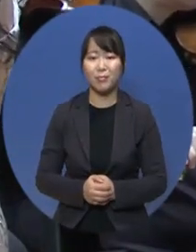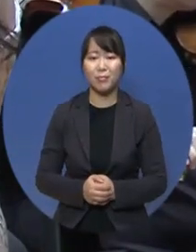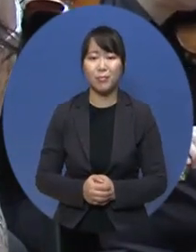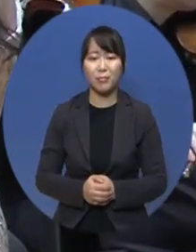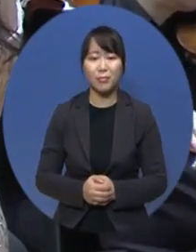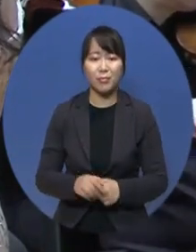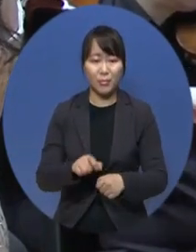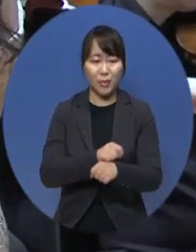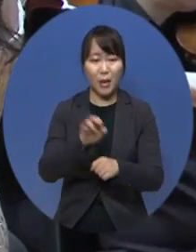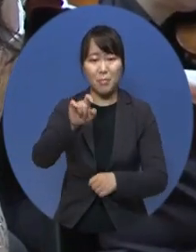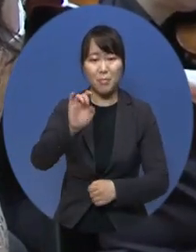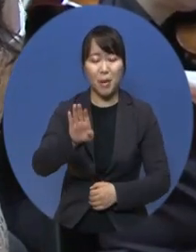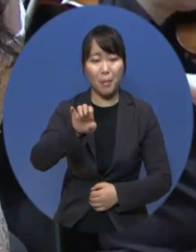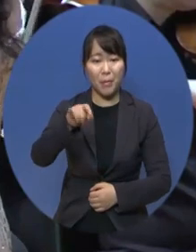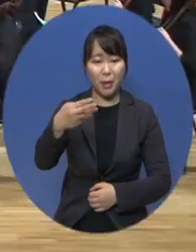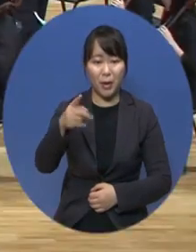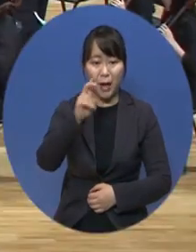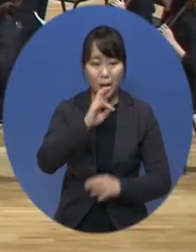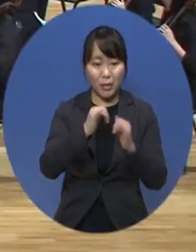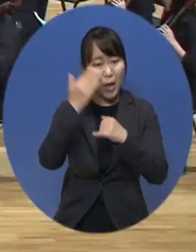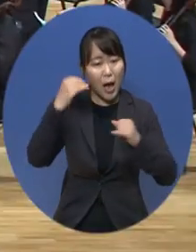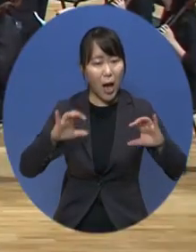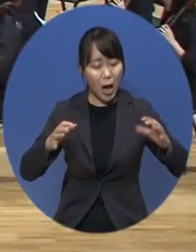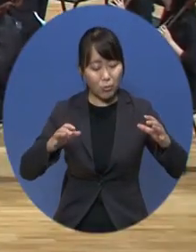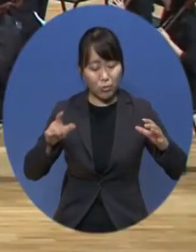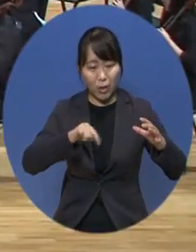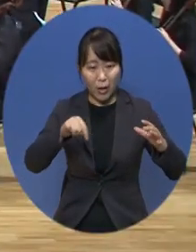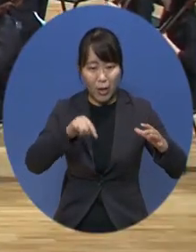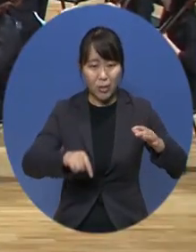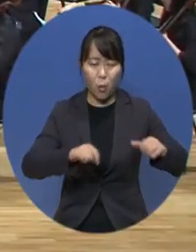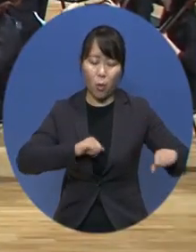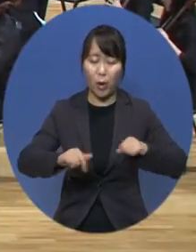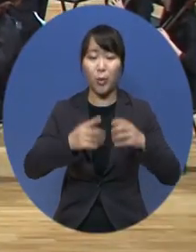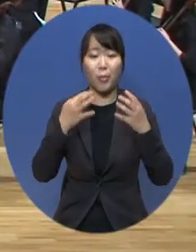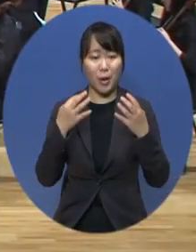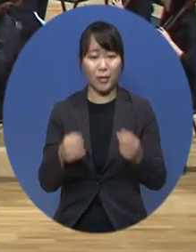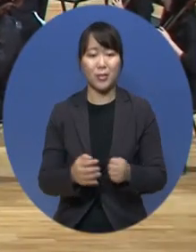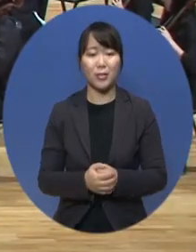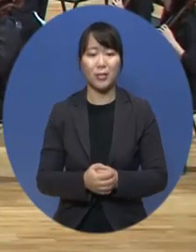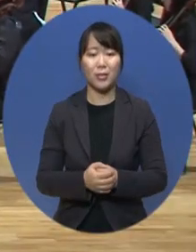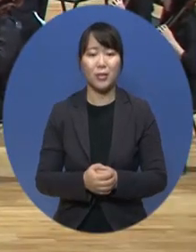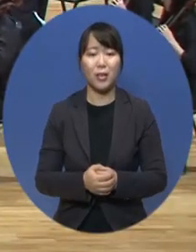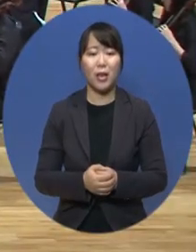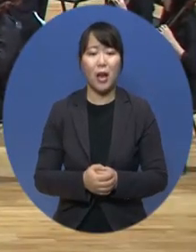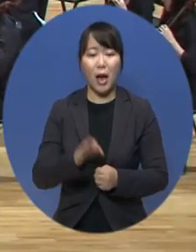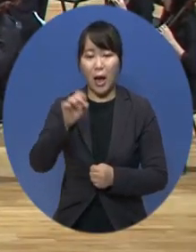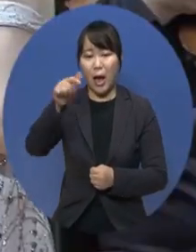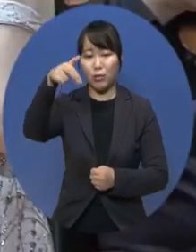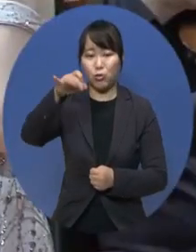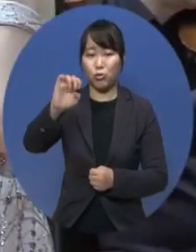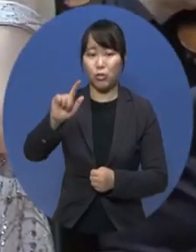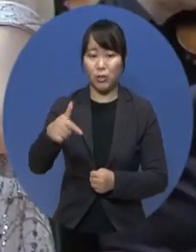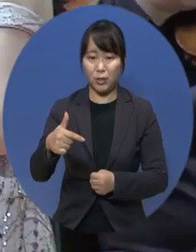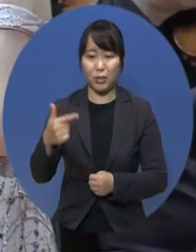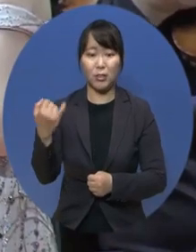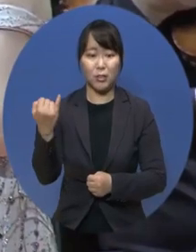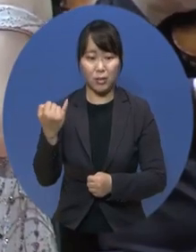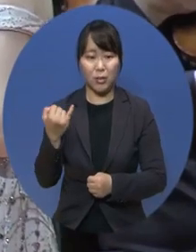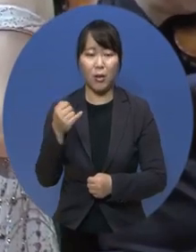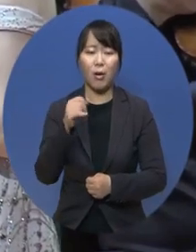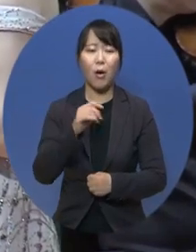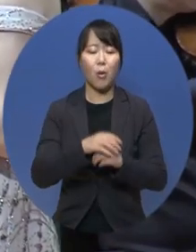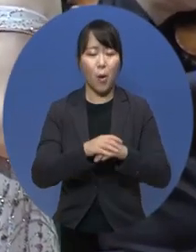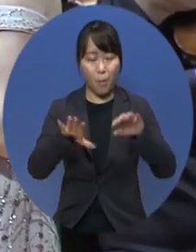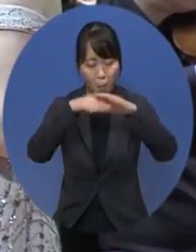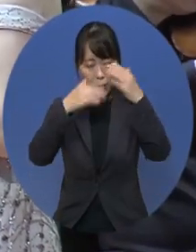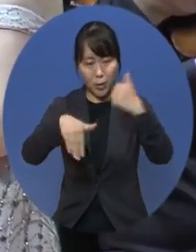특별히 팝페라 가수로 국내 음악계에서 활발히 활동 중인 연출가 안주은이 연출가